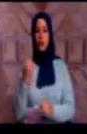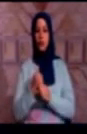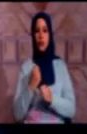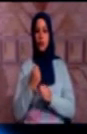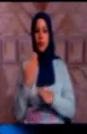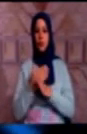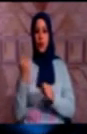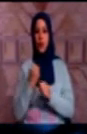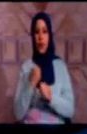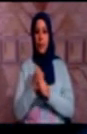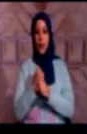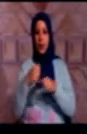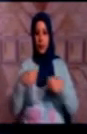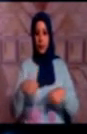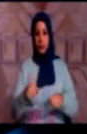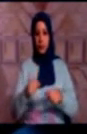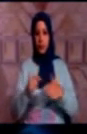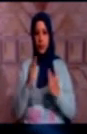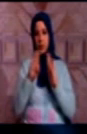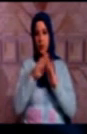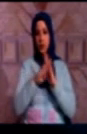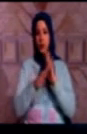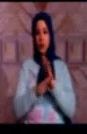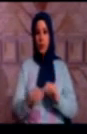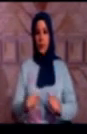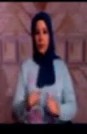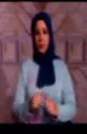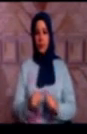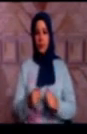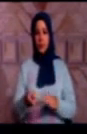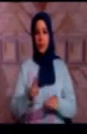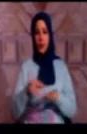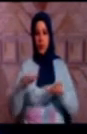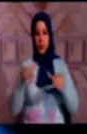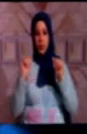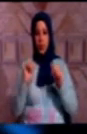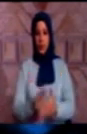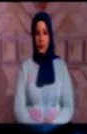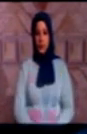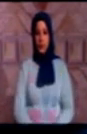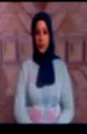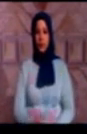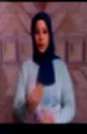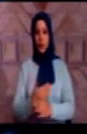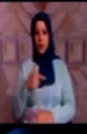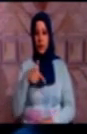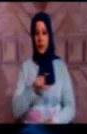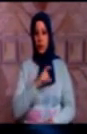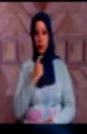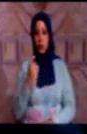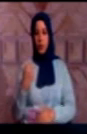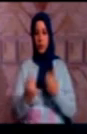للجهاز المركزي للتنظيم والاداره ولوزاره الاتصالات كتجربه لمده ست شهور